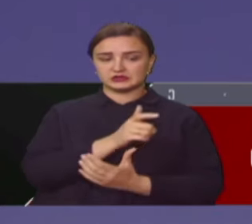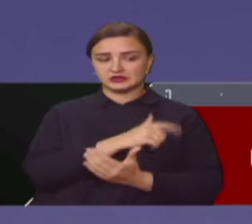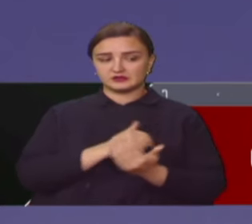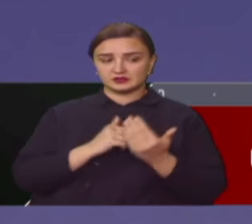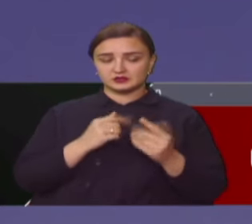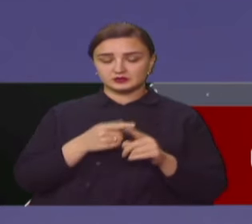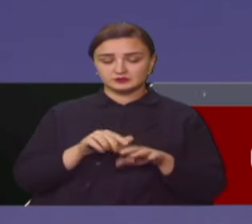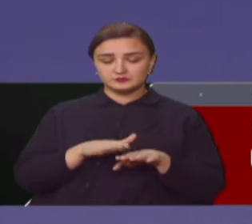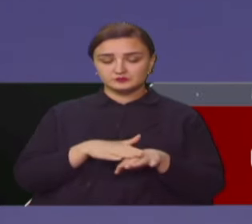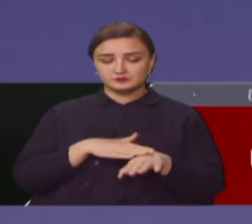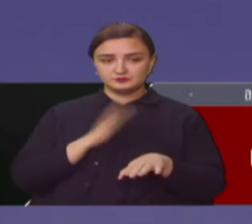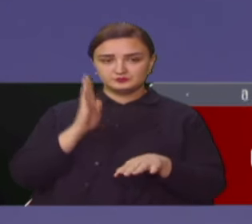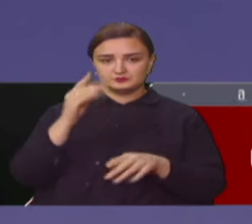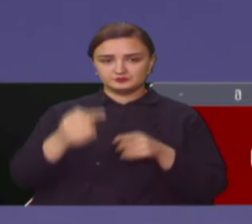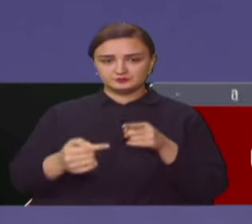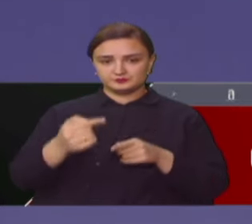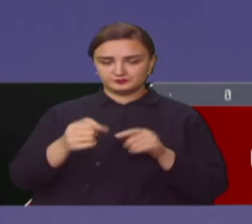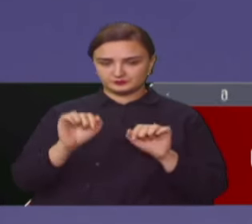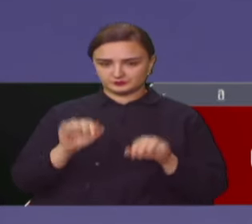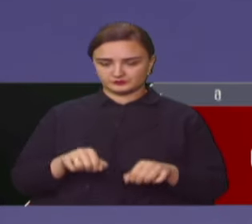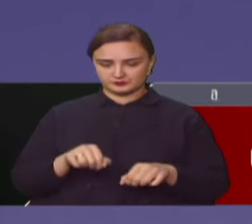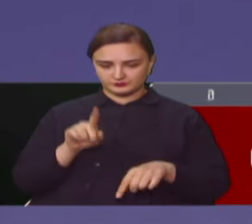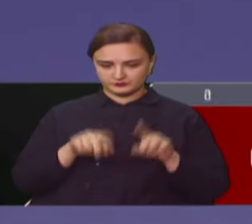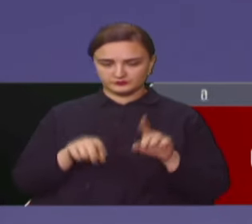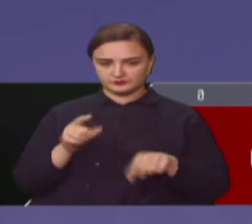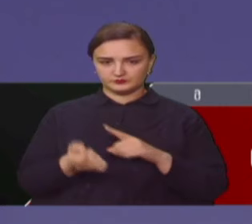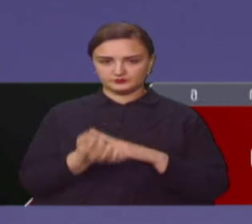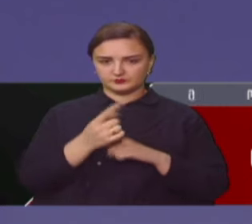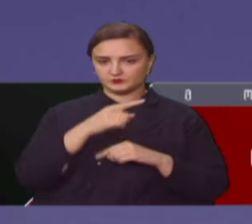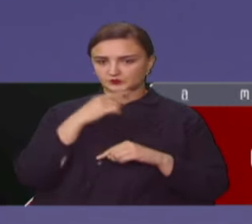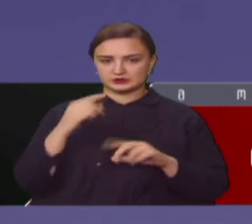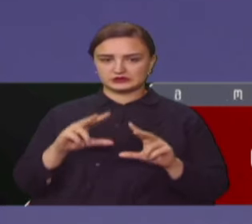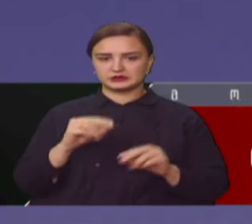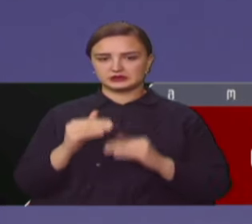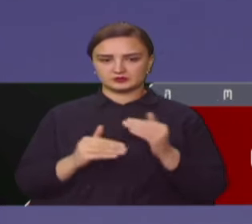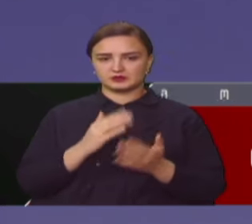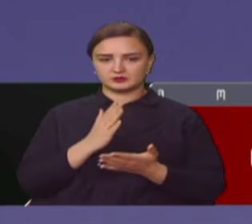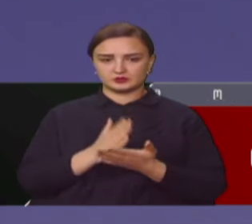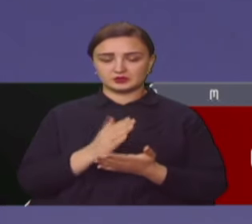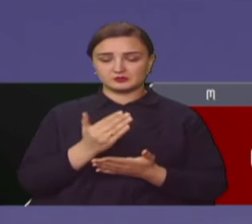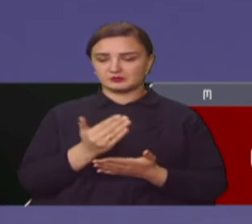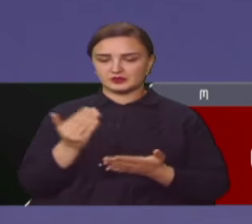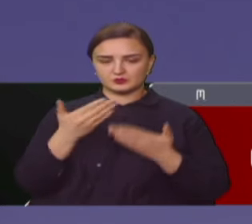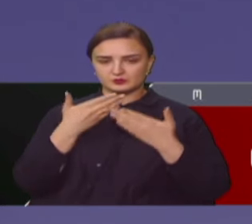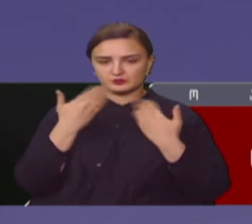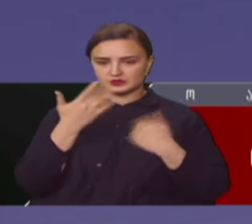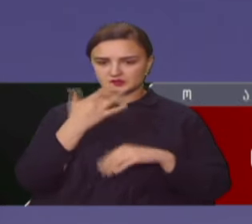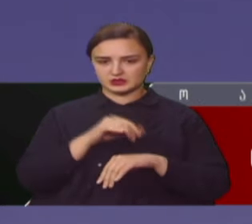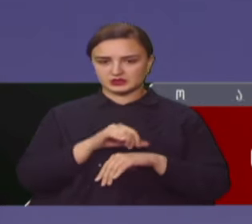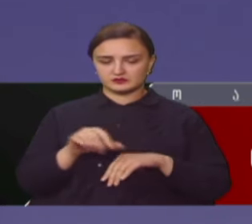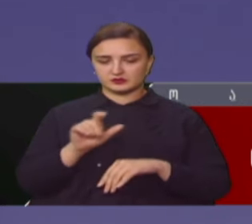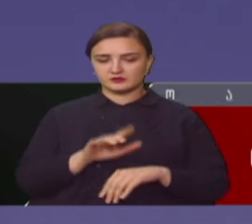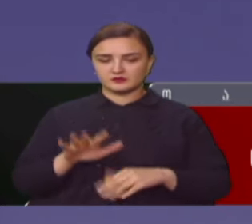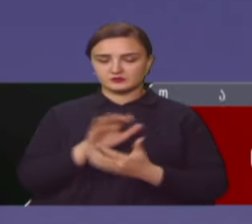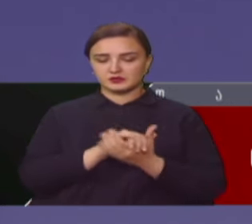არის გრძელვადიანი ბრძოლა, რატომაც შეიძლება ზოგჯერ გამოჩნდეს, რომ რუსეთი წარმატებულია. Არის ის, რომ მათ არ აქვთ საზღვრები. ჩვენ ევროკავშირი